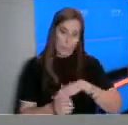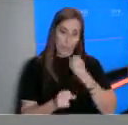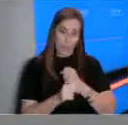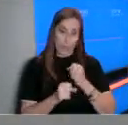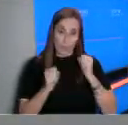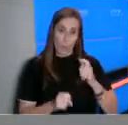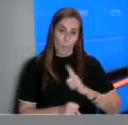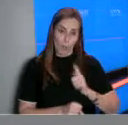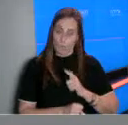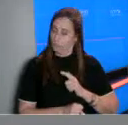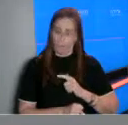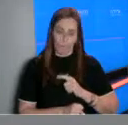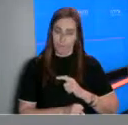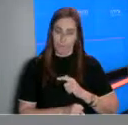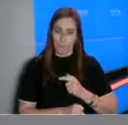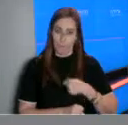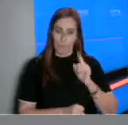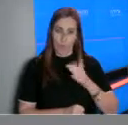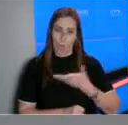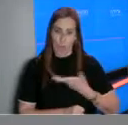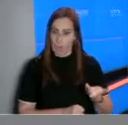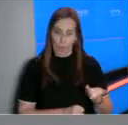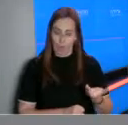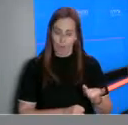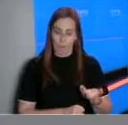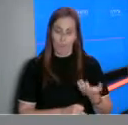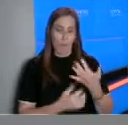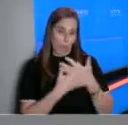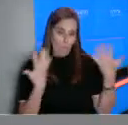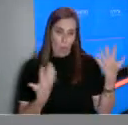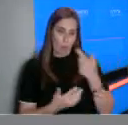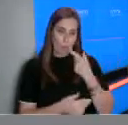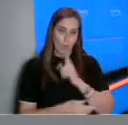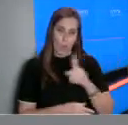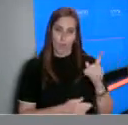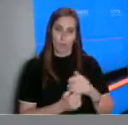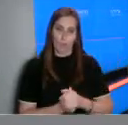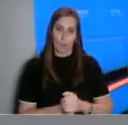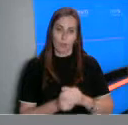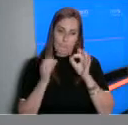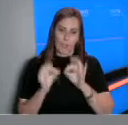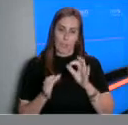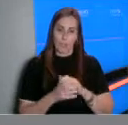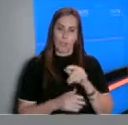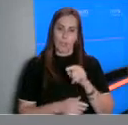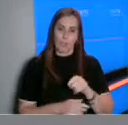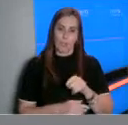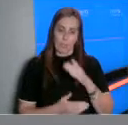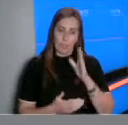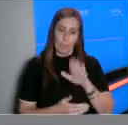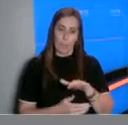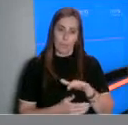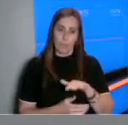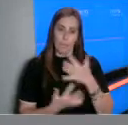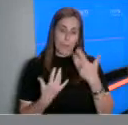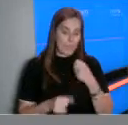לעשות ביטוח פרטי, אני לא אחסה את המחלה. ברור, יחריגו את המחלה. בדיוק. זאת אומרת שזה גם